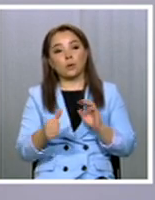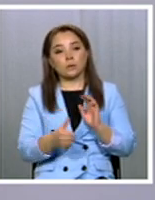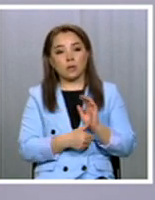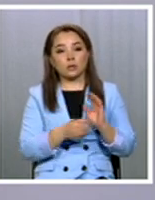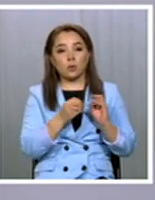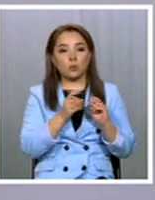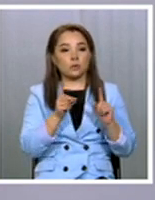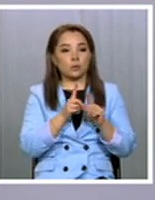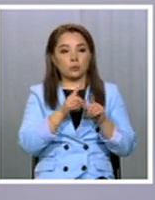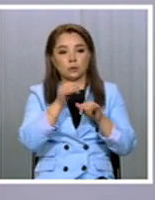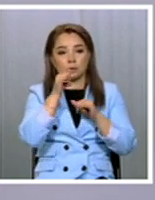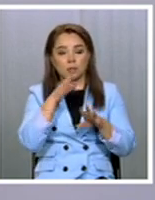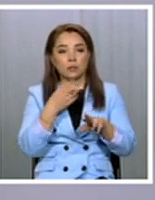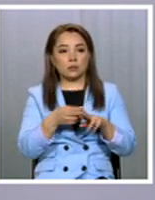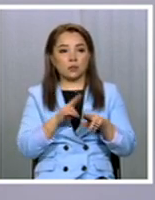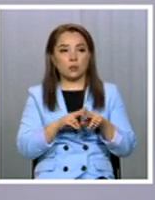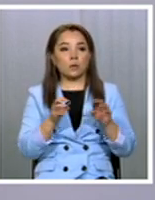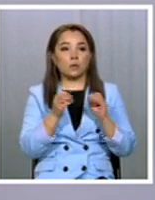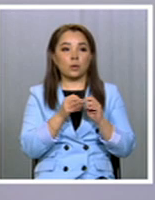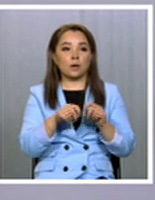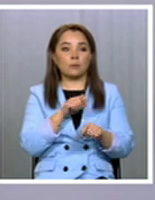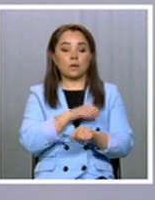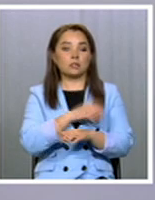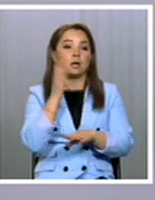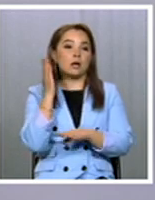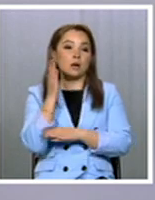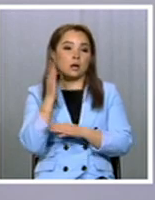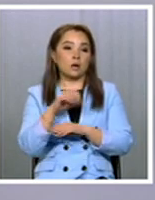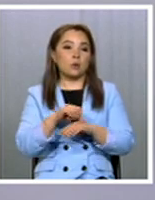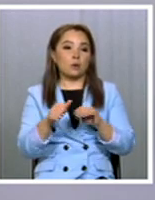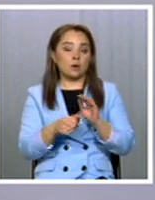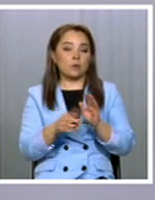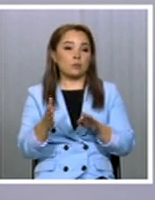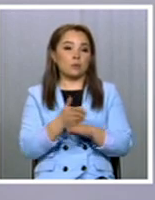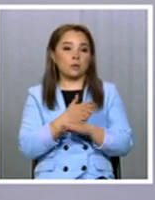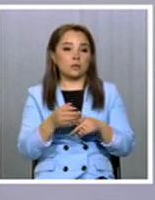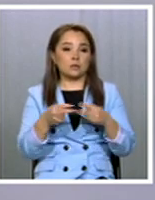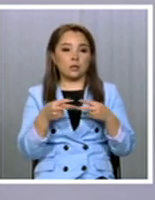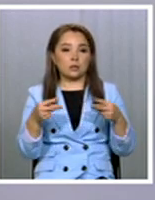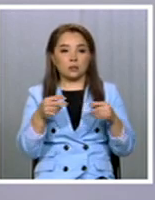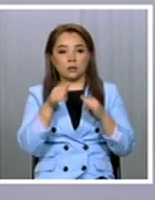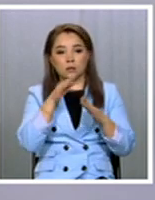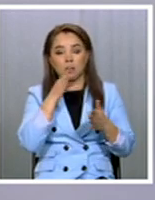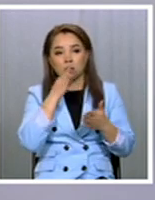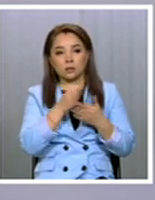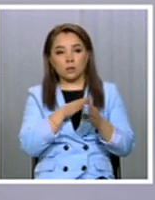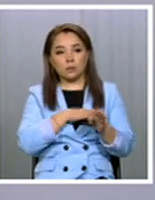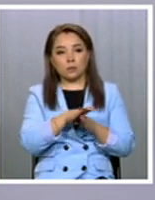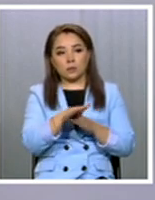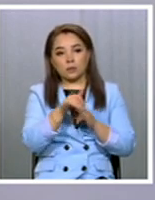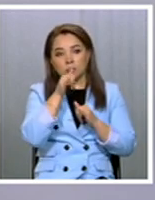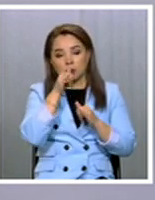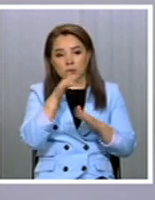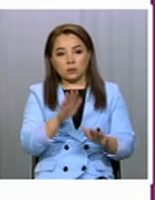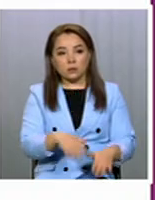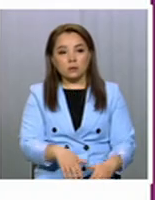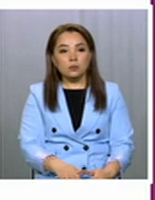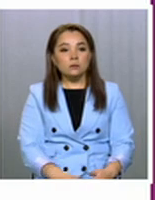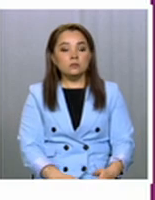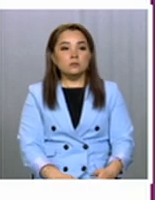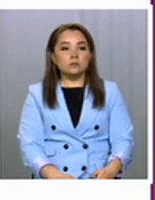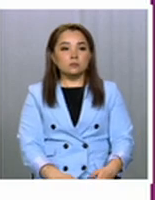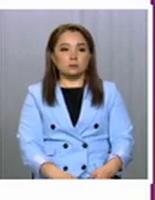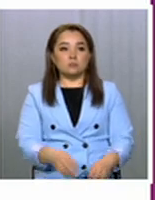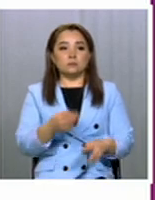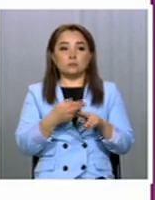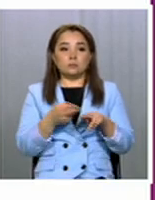алмаймыз. Себебі 10 метр ағаш 16 бөлікке тең бөліктерге, бүтін бөліктерге бөлінбейді.